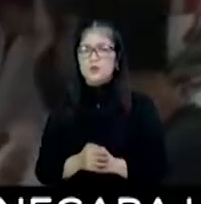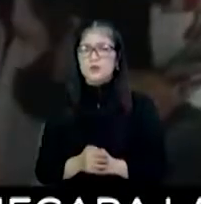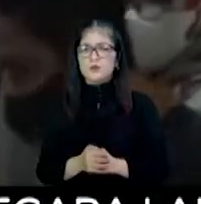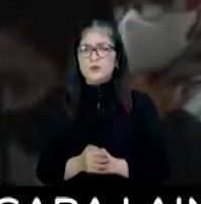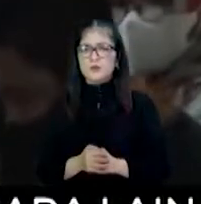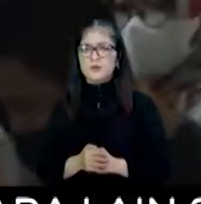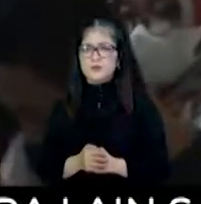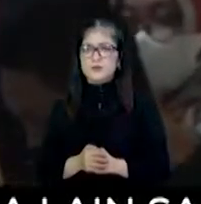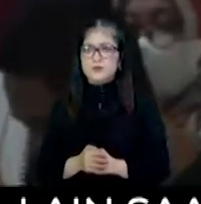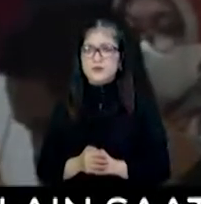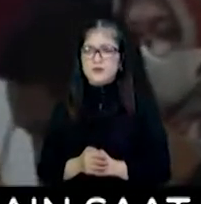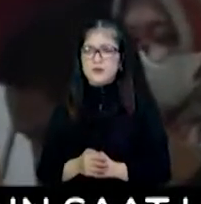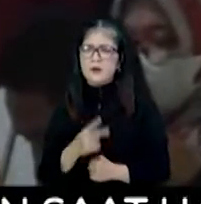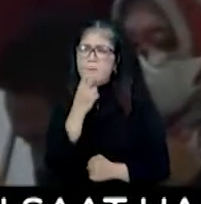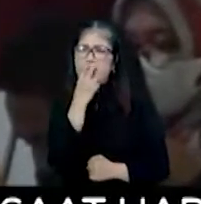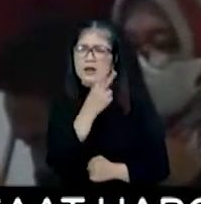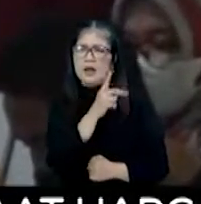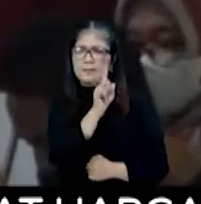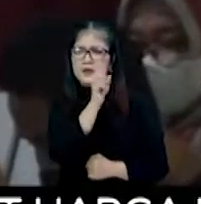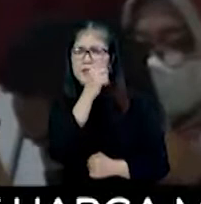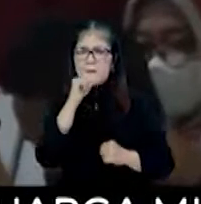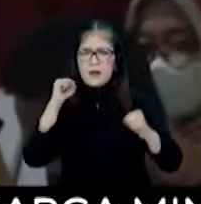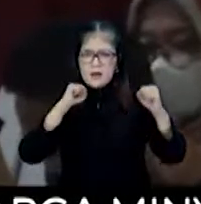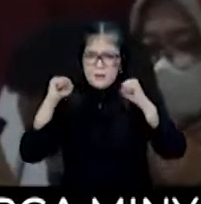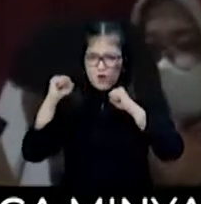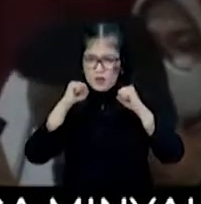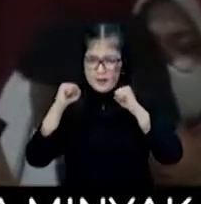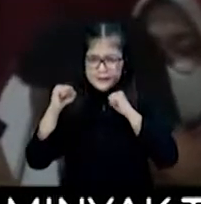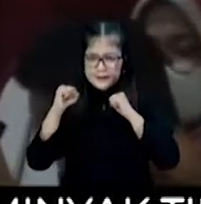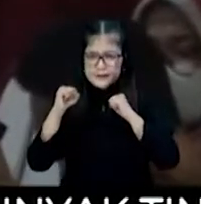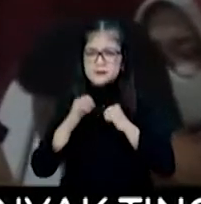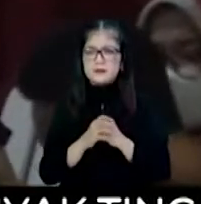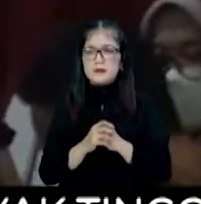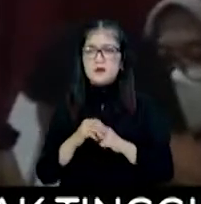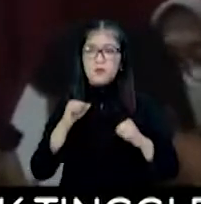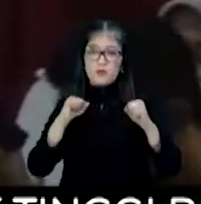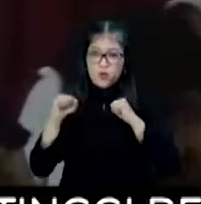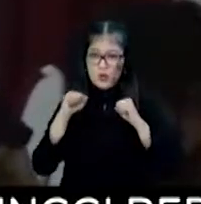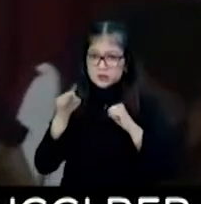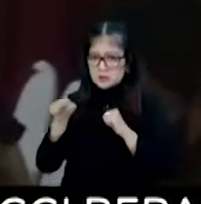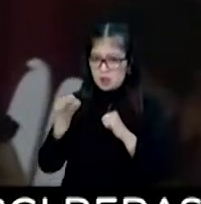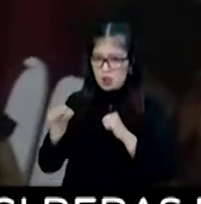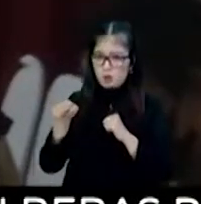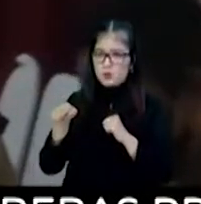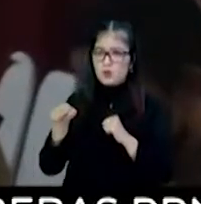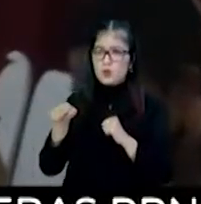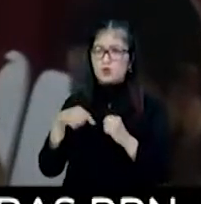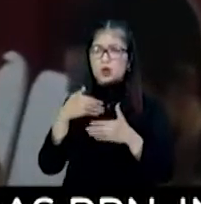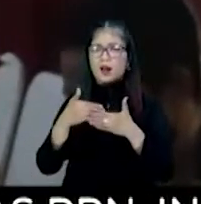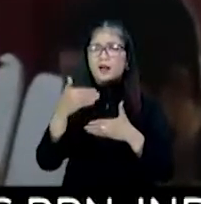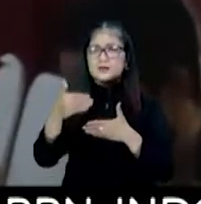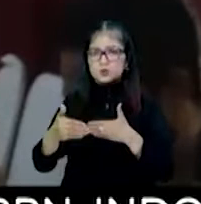podcast ya, dari suatu podcast yang ada, ya, kemudian dari podcast